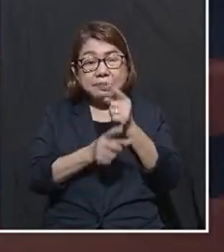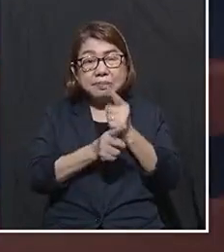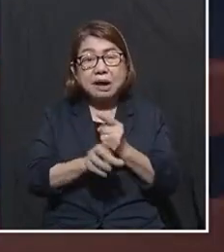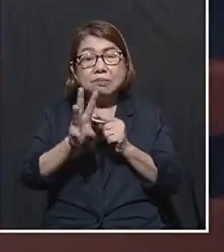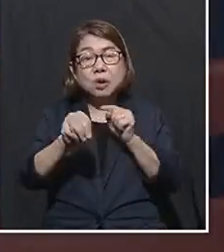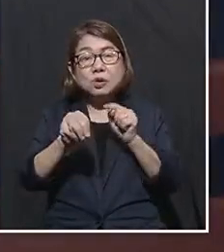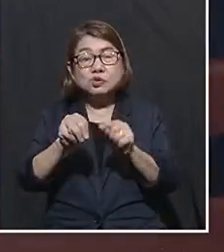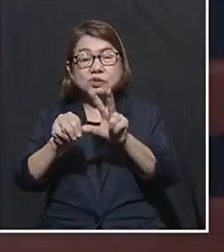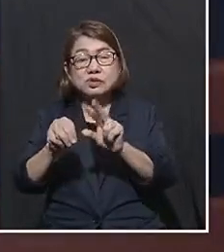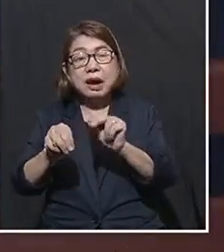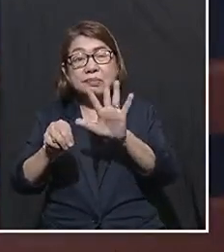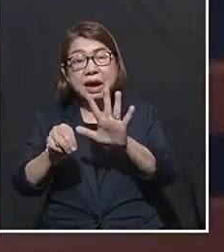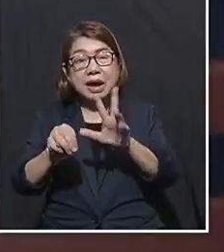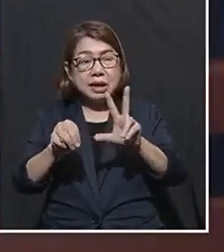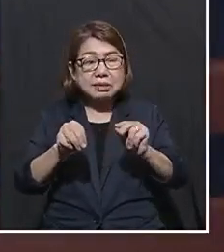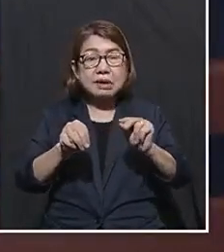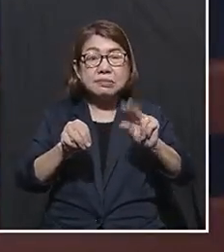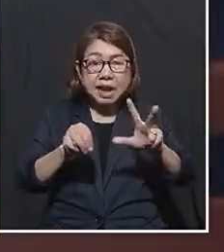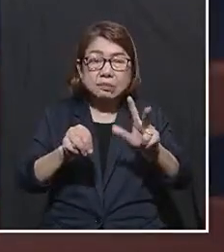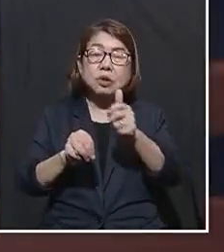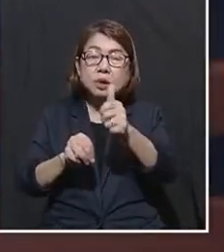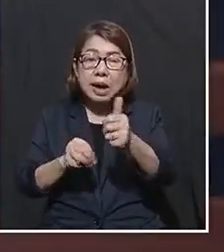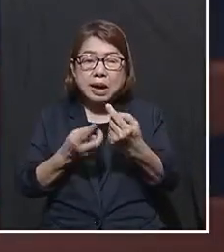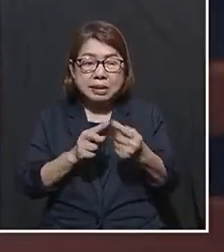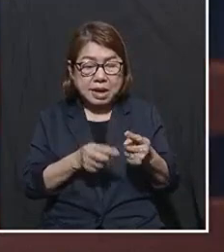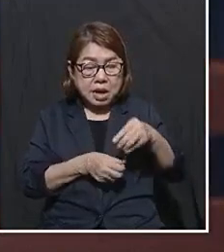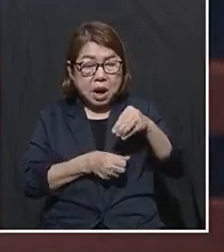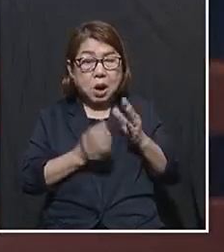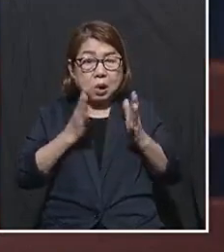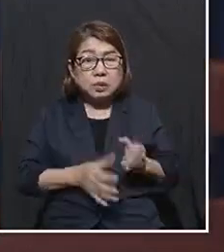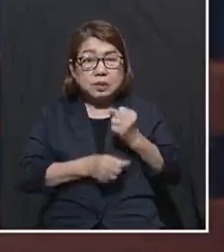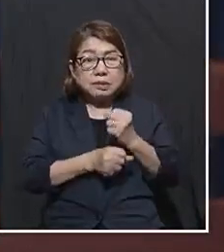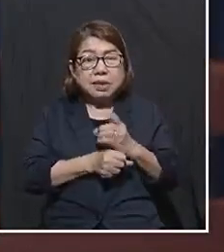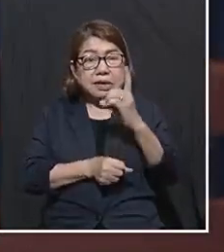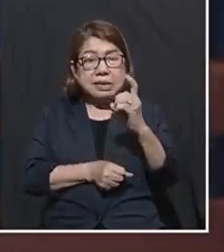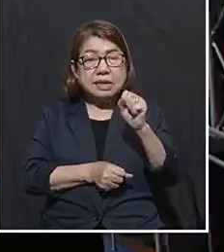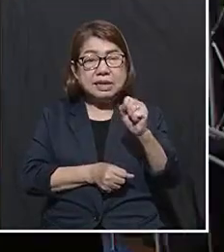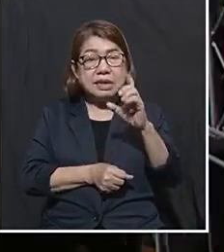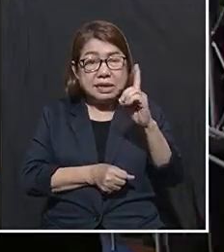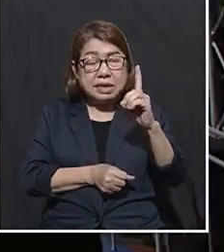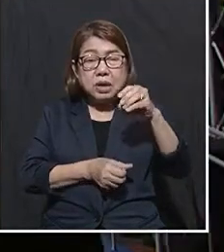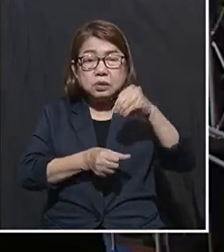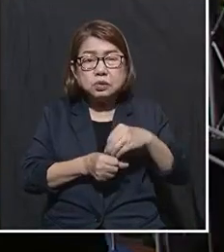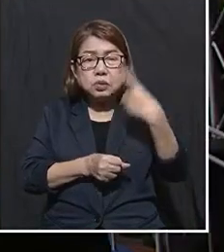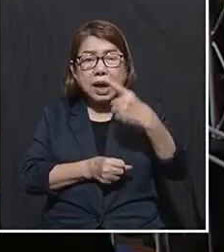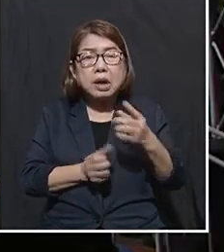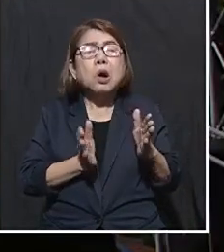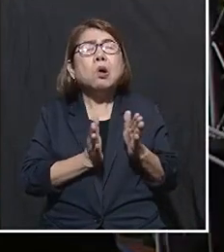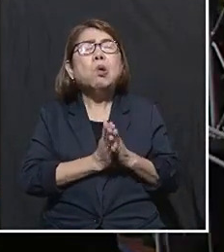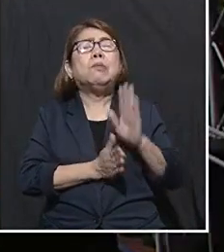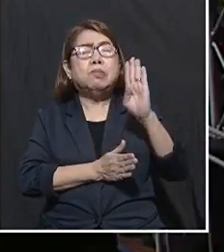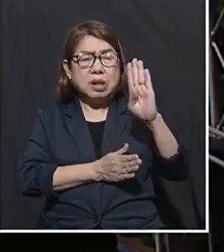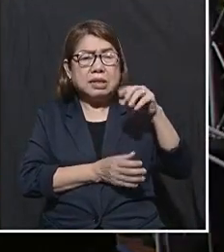35หรือมาตรา33ก็ตามนะครับแต่ตัว DSD การบริหารเนี่ย ครับ คอสอยู่ที่ใครครับ อยู่ที่สถานประกอบการเลยครับ